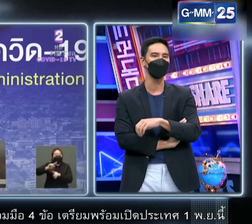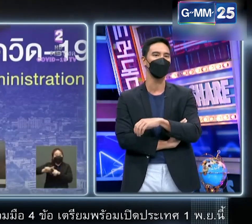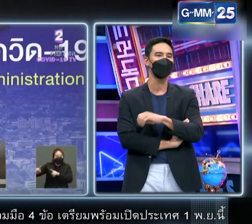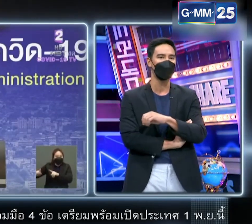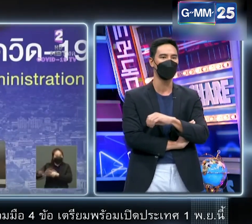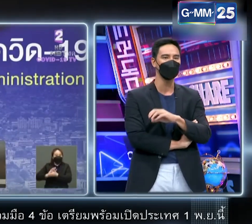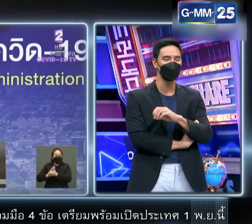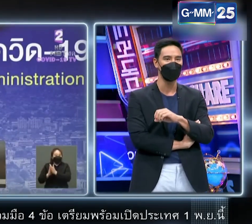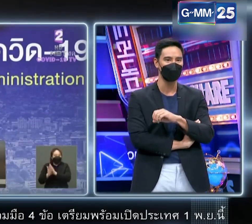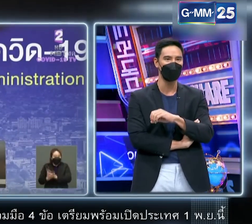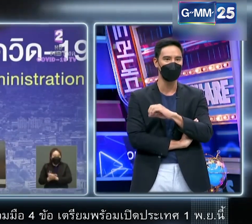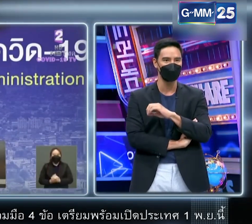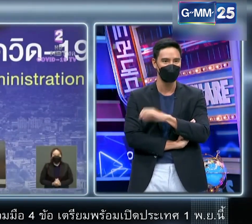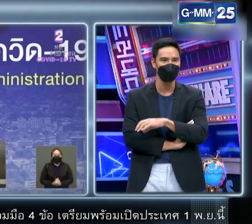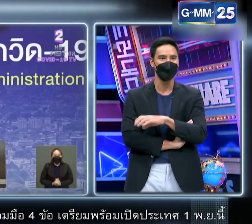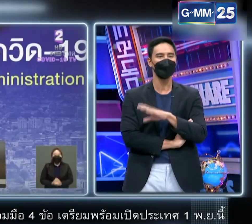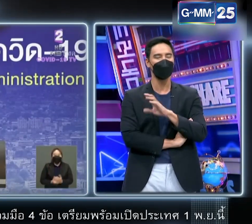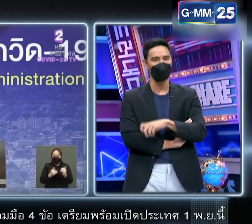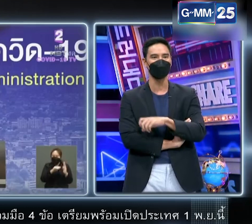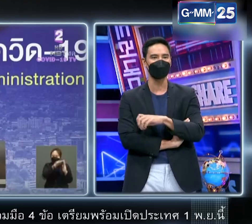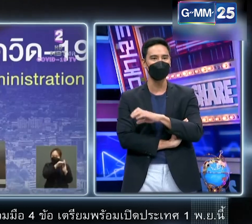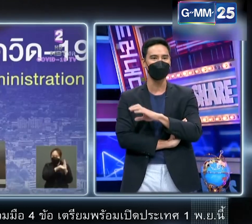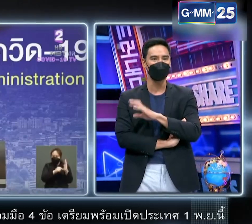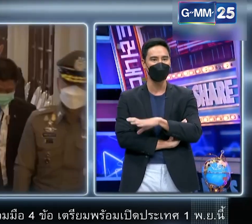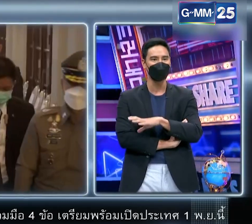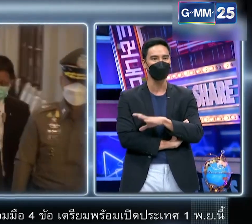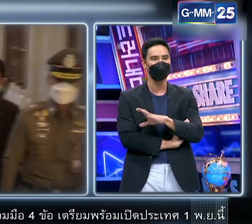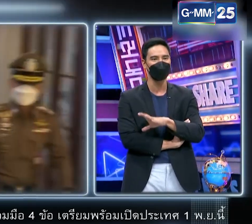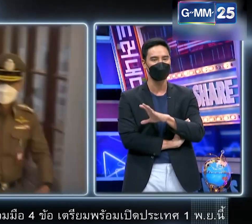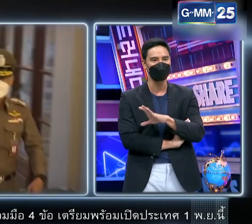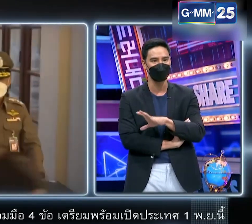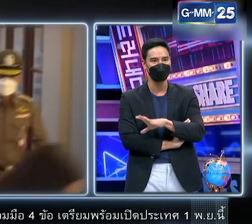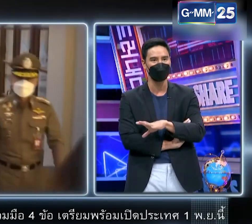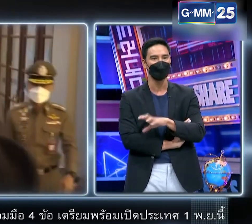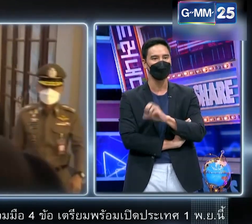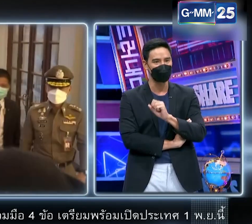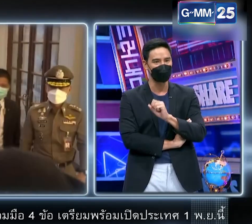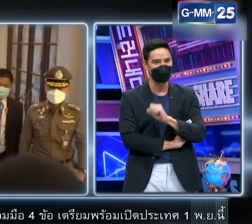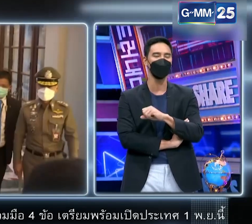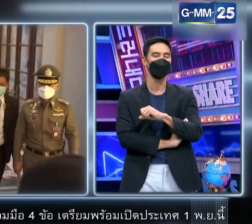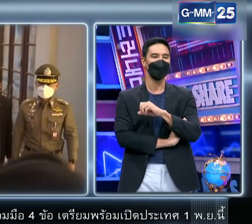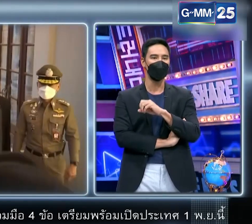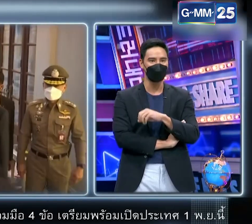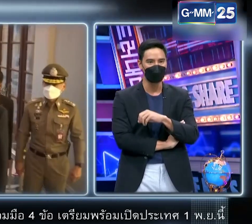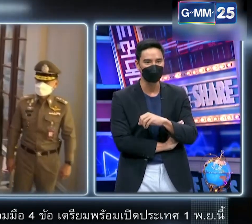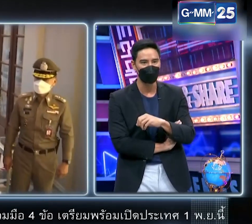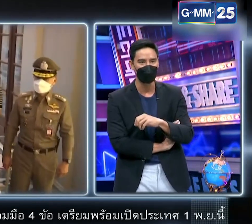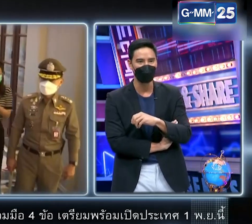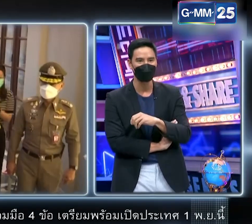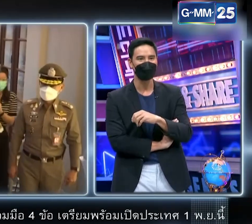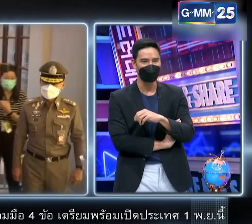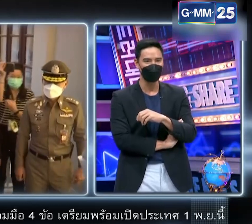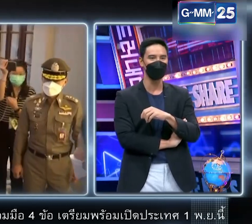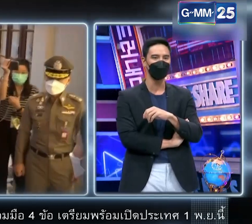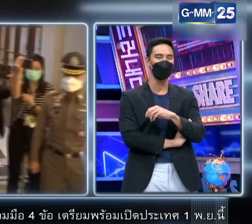ลุ่มคนที่เห็นต่างผู้ที่ออกมาแสดงความคิดเห็นได้โปรดอย่าสร้างสถานการณ์เพราะจะทำให้ประชาชนเนี่ยเดือดร้อนและส่งผลต่อ